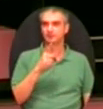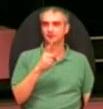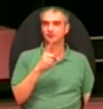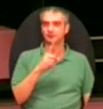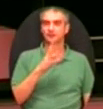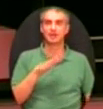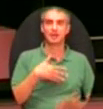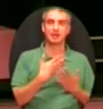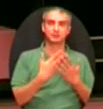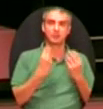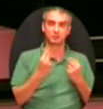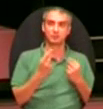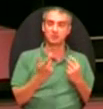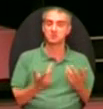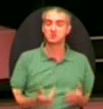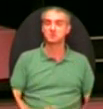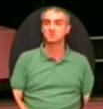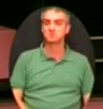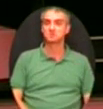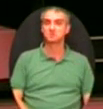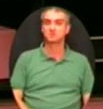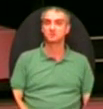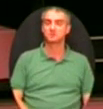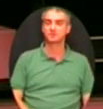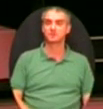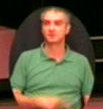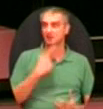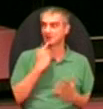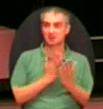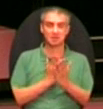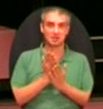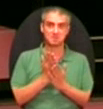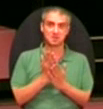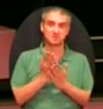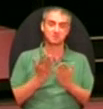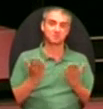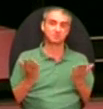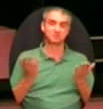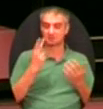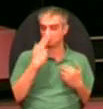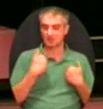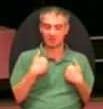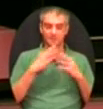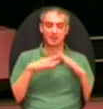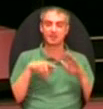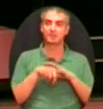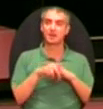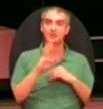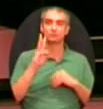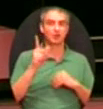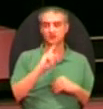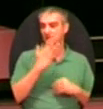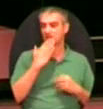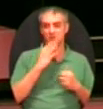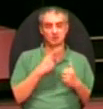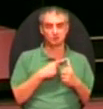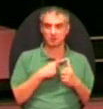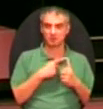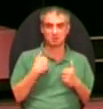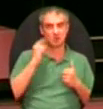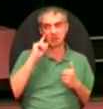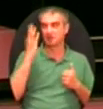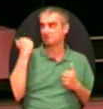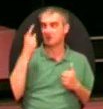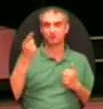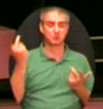ההצעה טובה בעיניך? הבדל. תראה, אני אגיד את האמת. בעיניי מחנה פליטים שואפת זה לא ירושלים, לא יודע מי